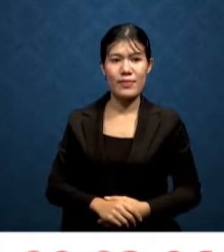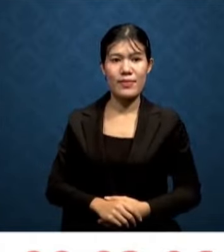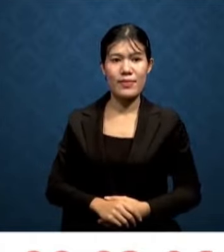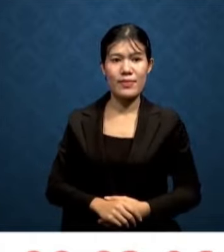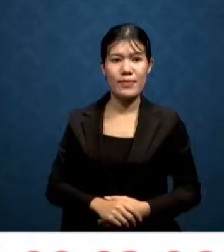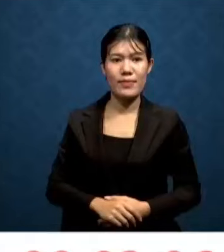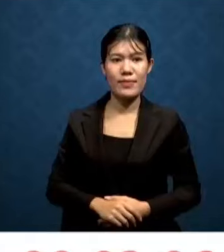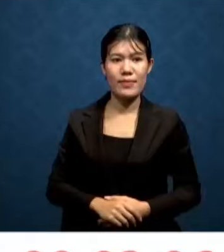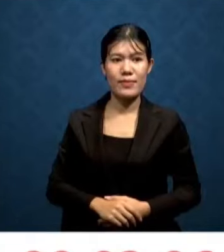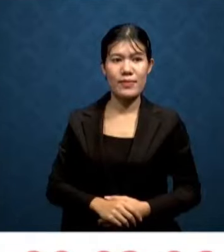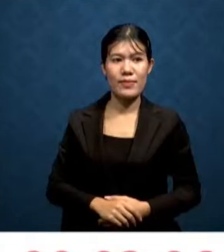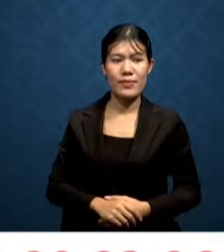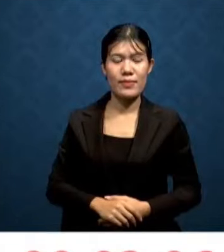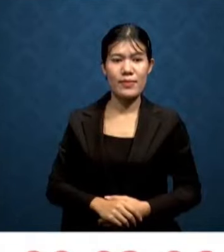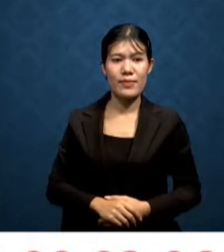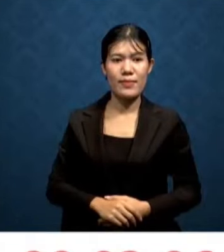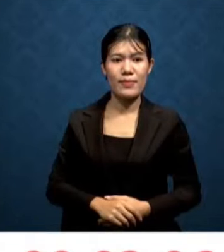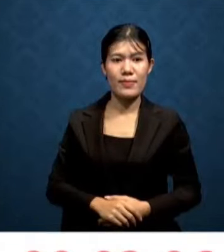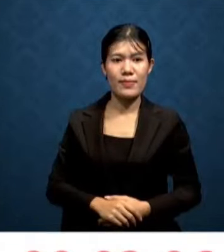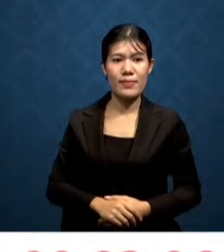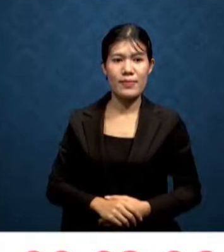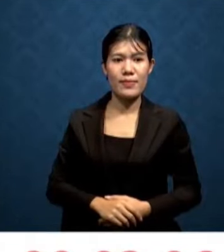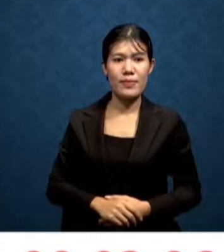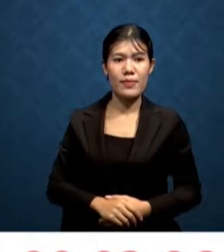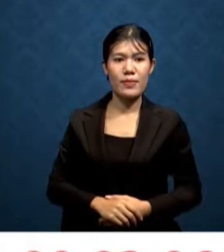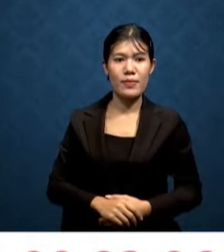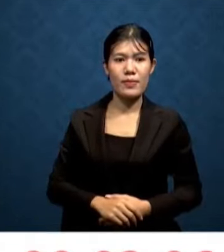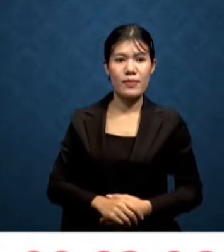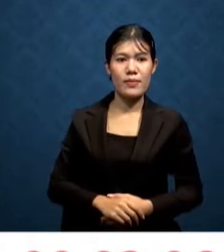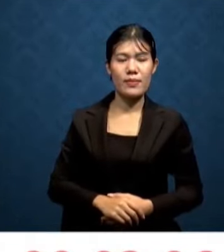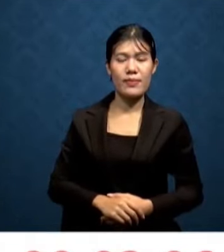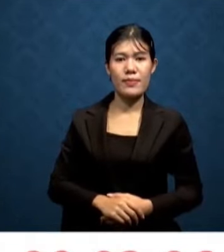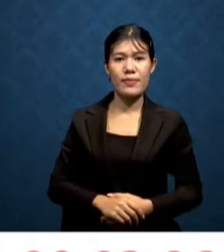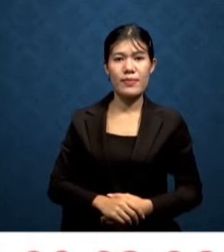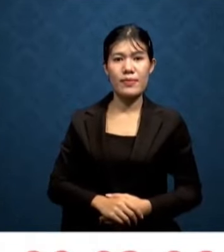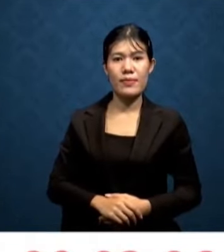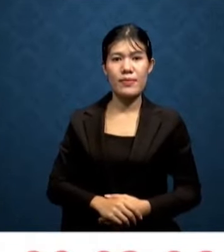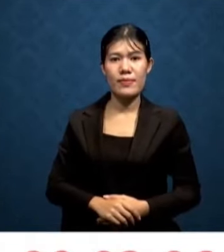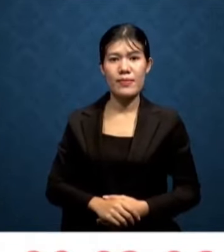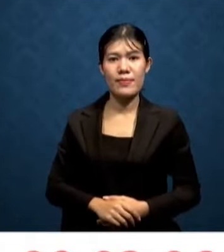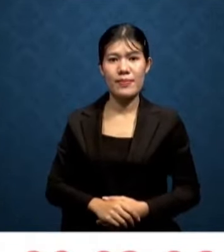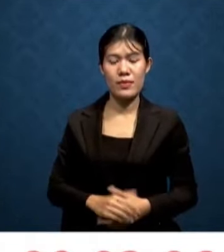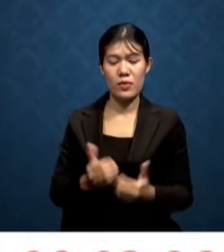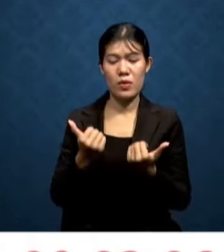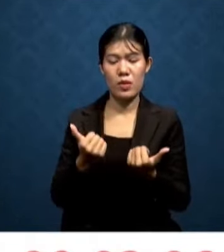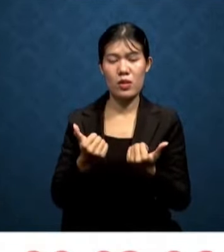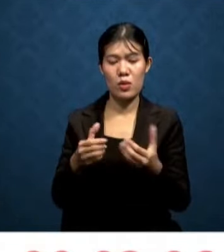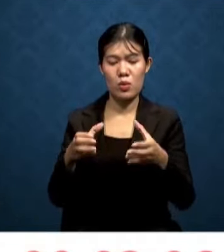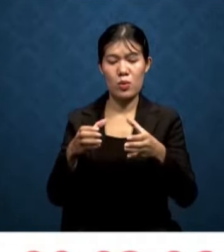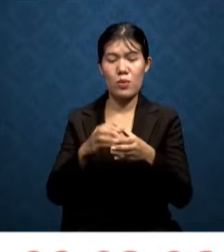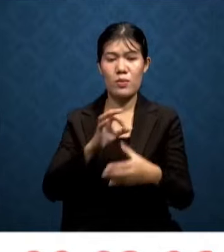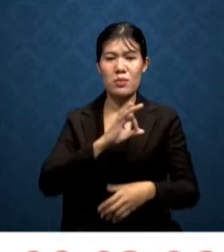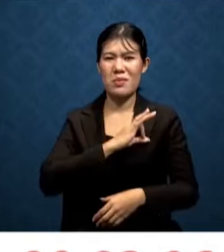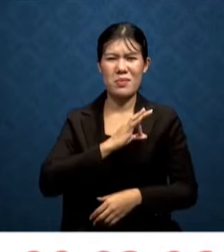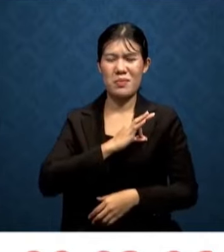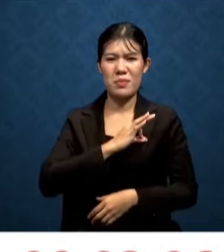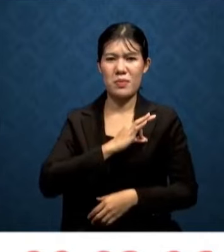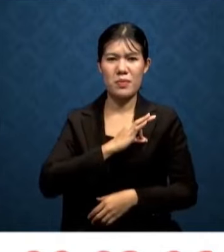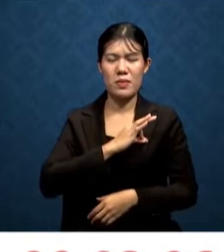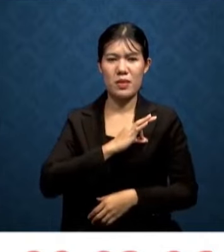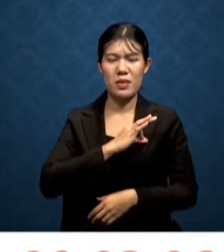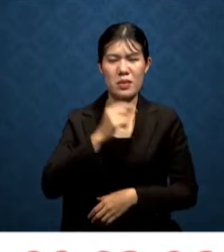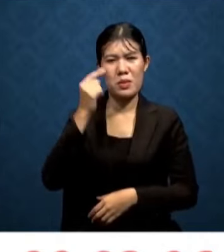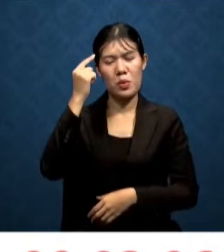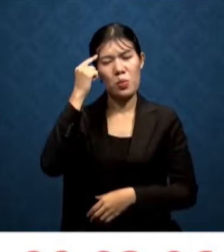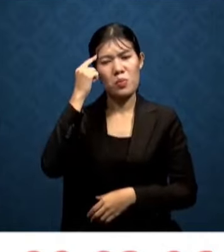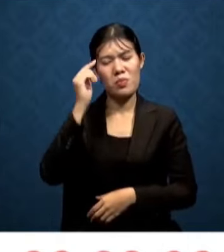ในยตินี้นะครับโดยที่มีสมาชิกไม่เห็นด้วยนะที่จะให้พิจารณาเป็นยติ